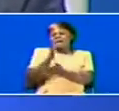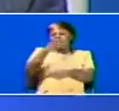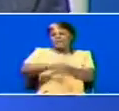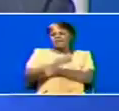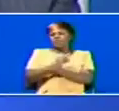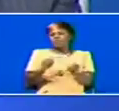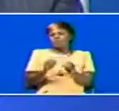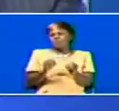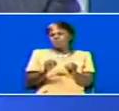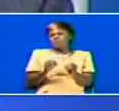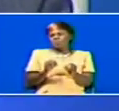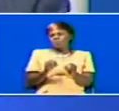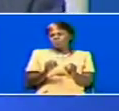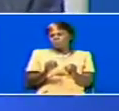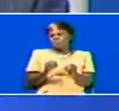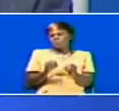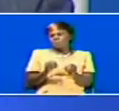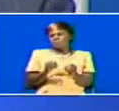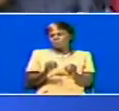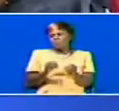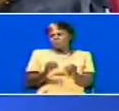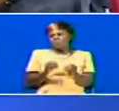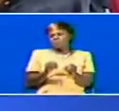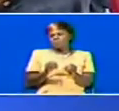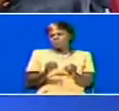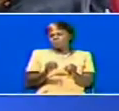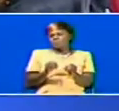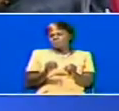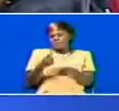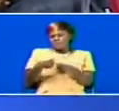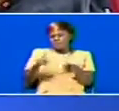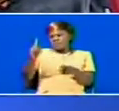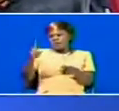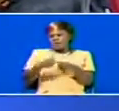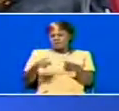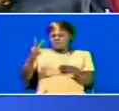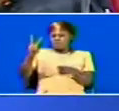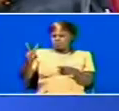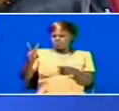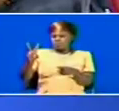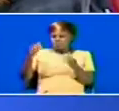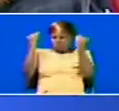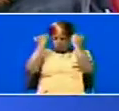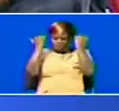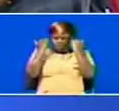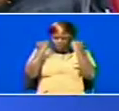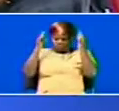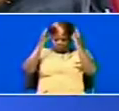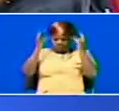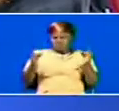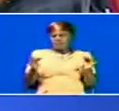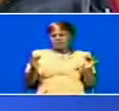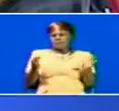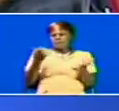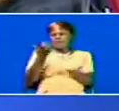Wewe utakuwa umeenda zako, lakini atabaki peke yake. Akiwa kwamba baada ya mwaka mmoja, baada ya mwaka miwili, uamuzi wa koti ukipatikana kwamba